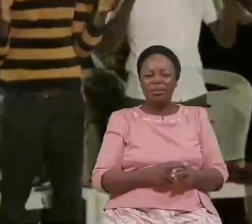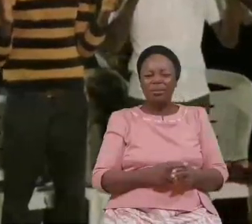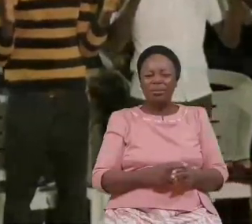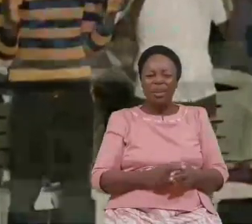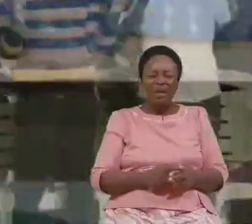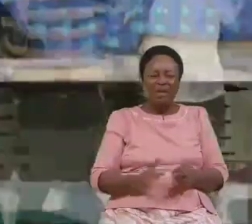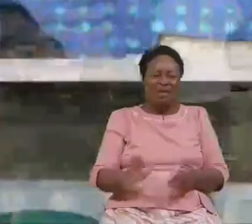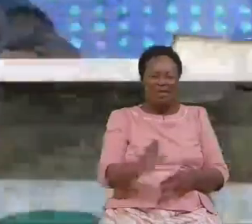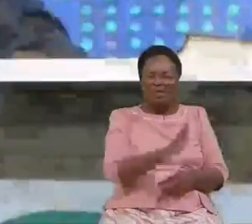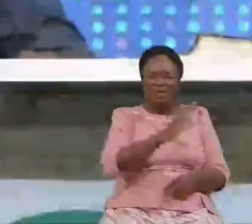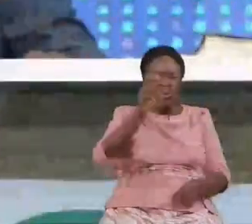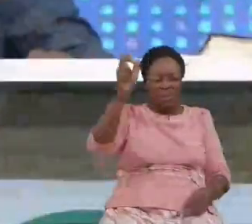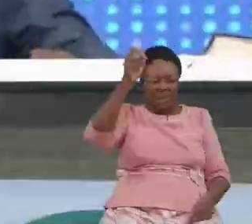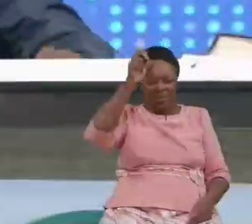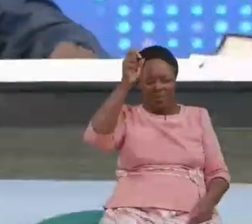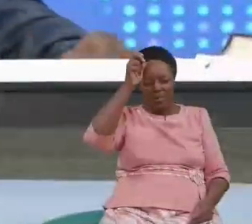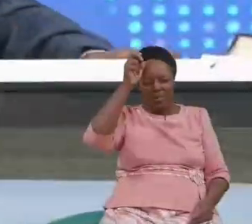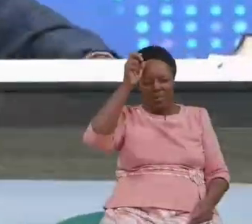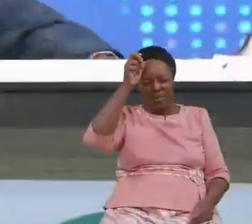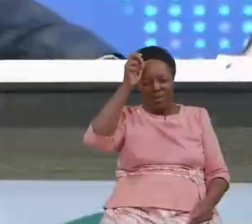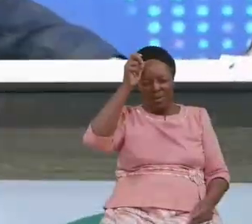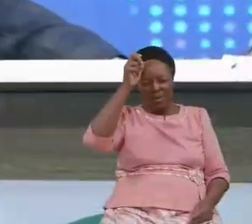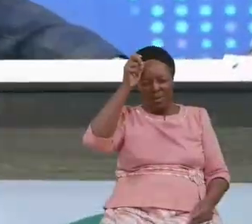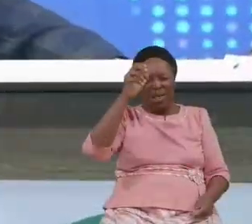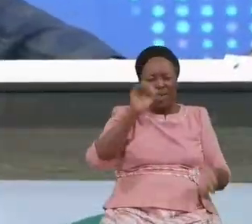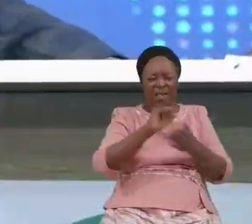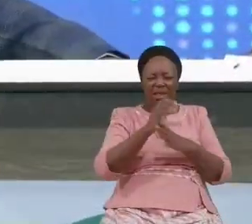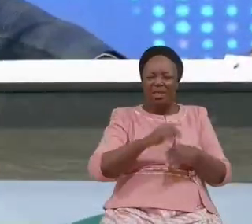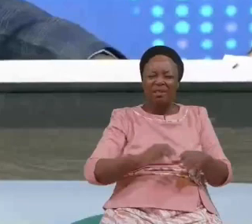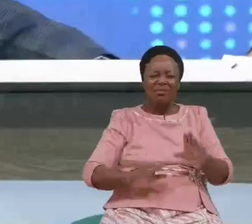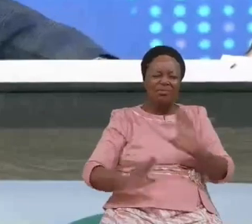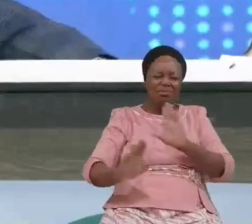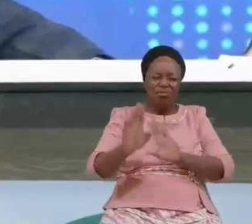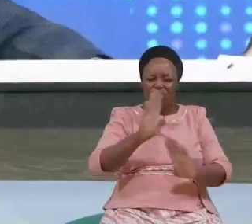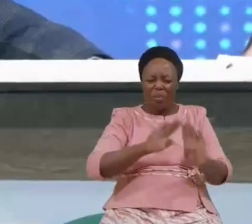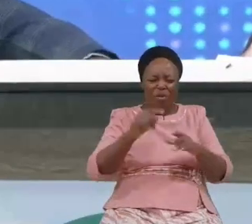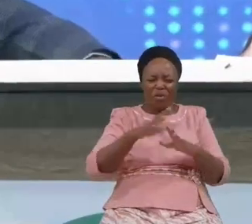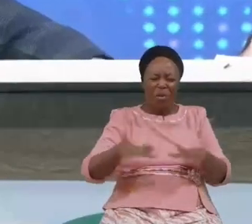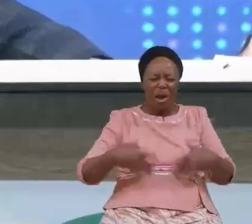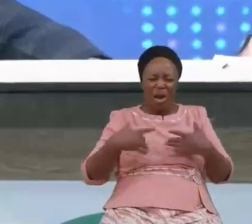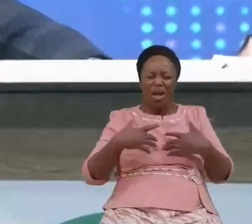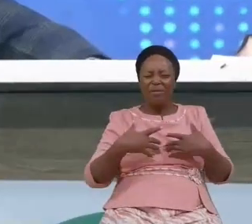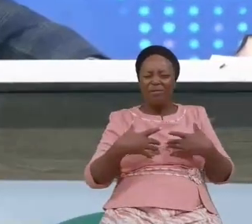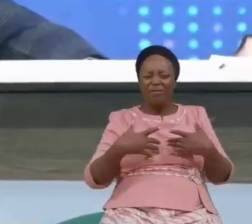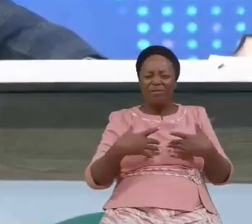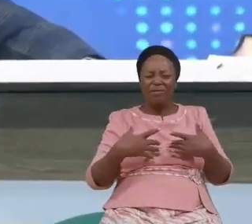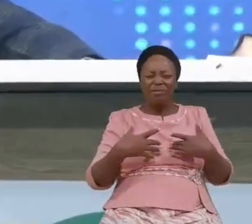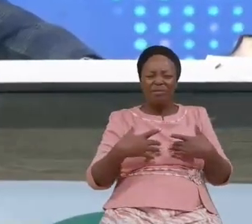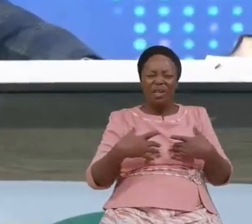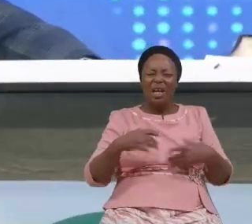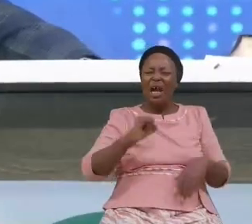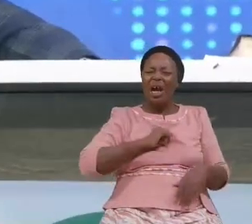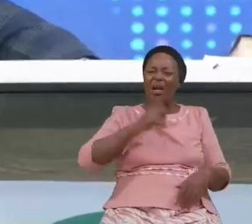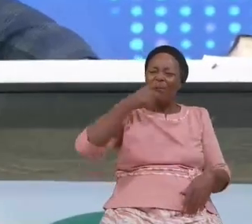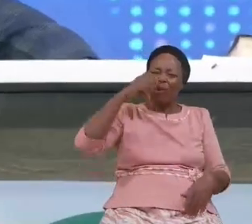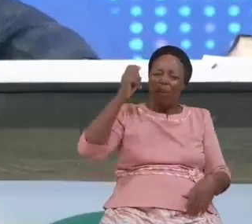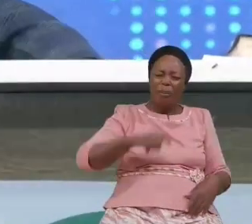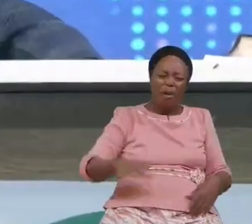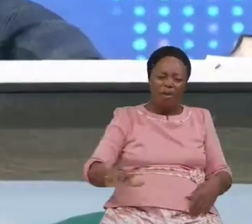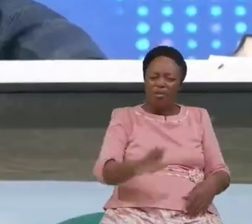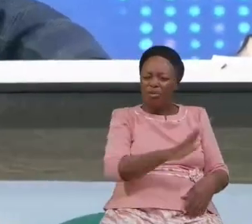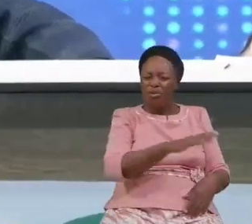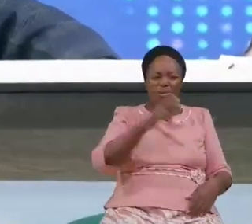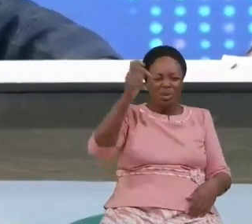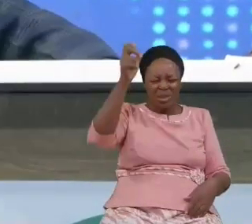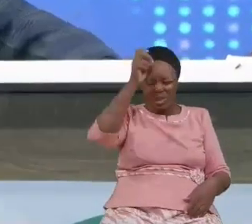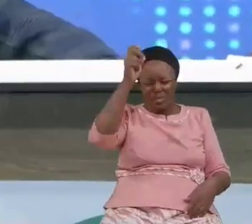ces démons qui attaquent ta vie qui trouble ta vie je commande à ce